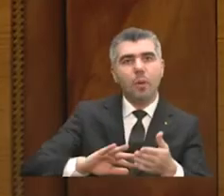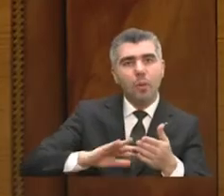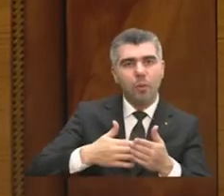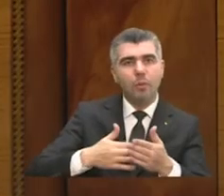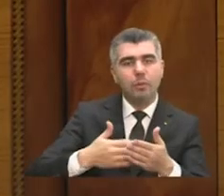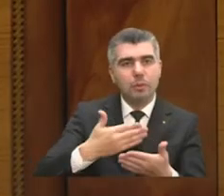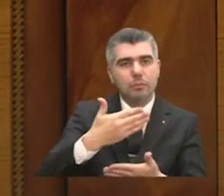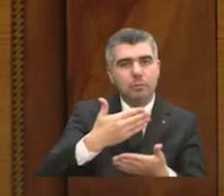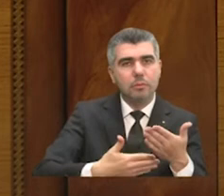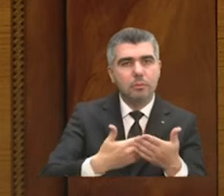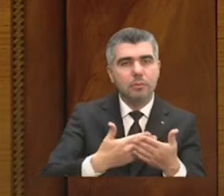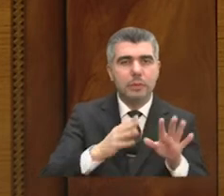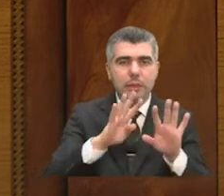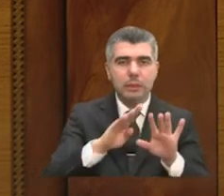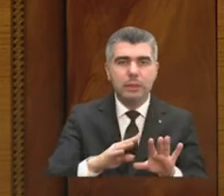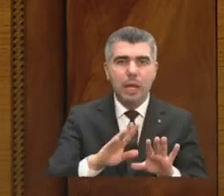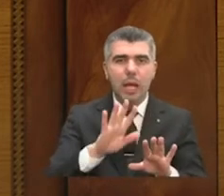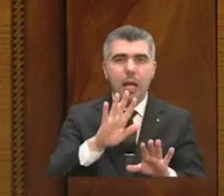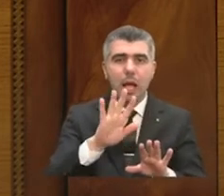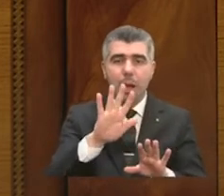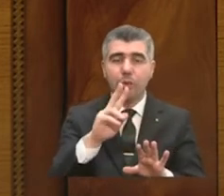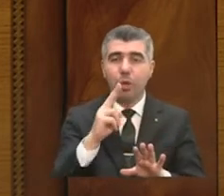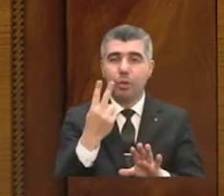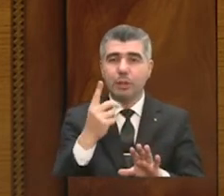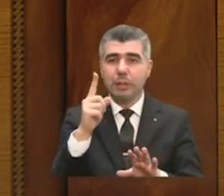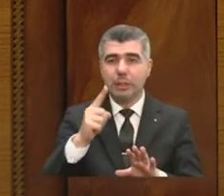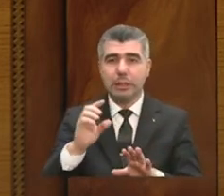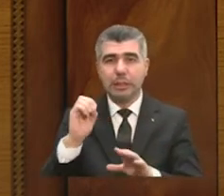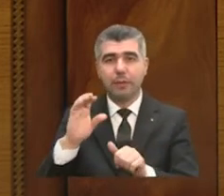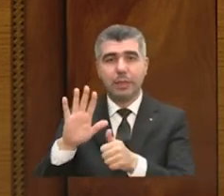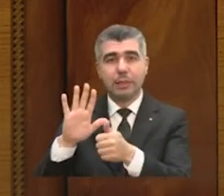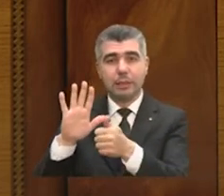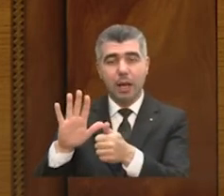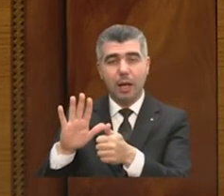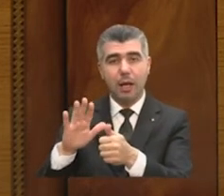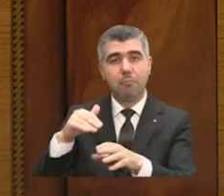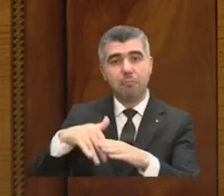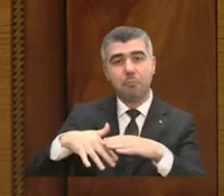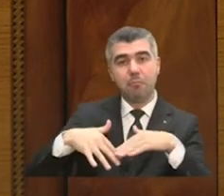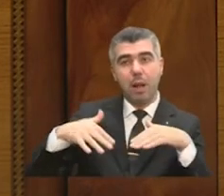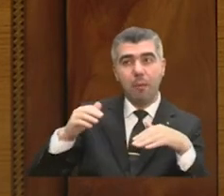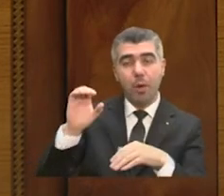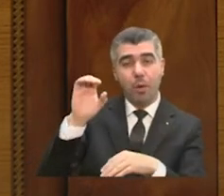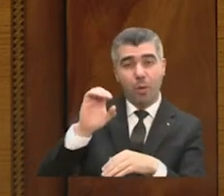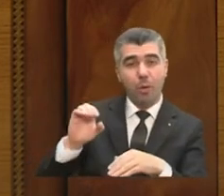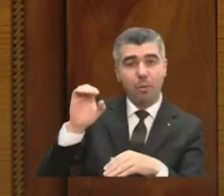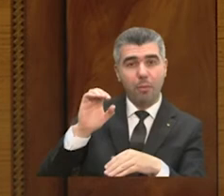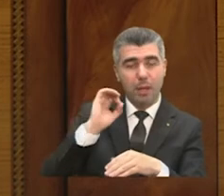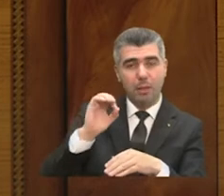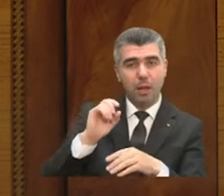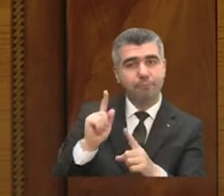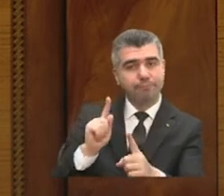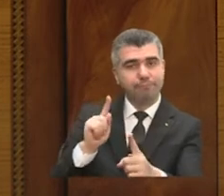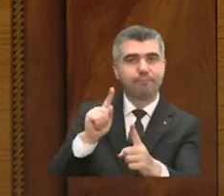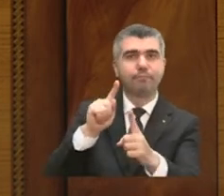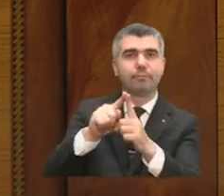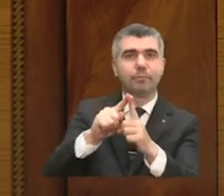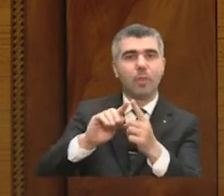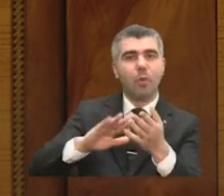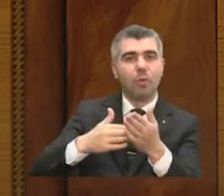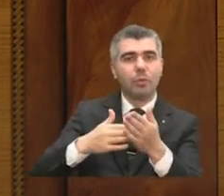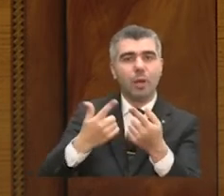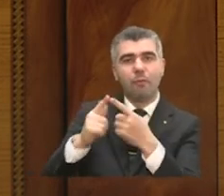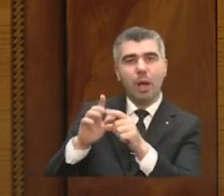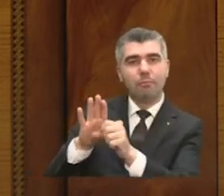au nom du groupe de la Confédération générale des entreprises du Maroc, nous condamnons fermement et affirmons notre rejet